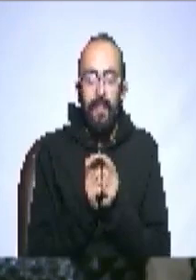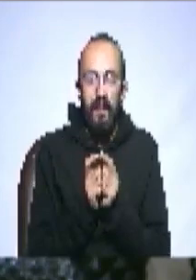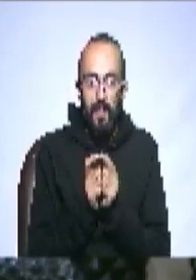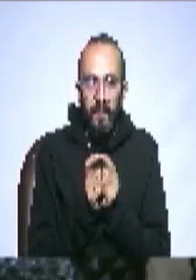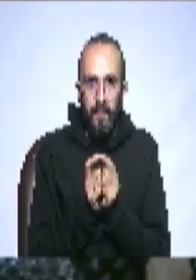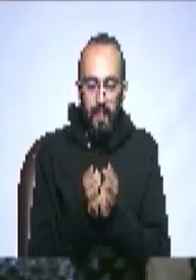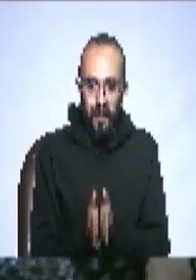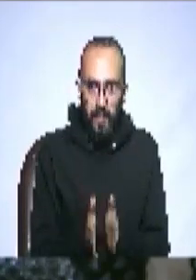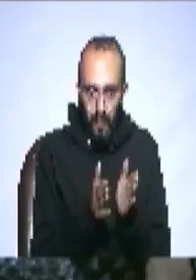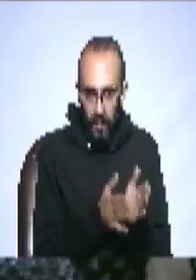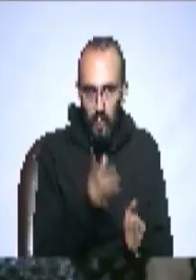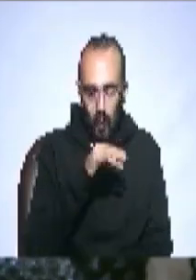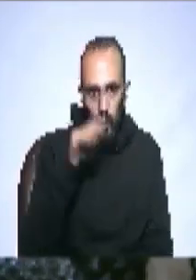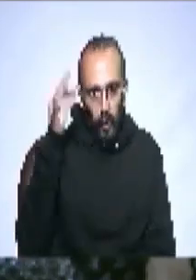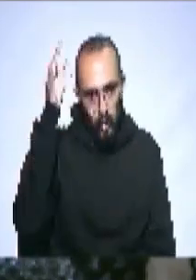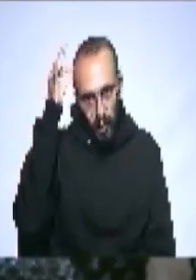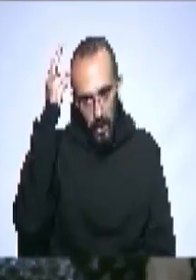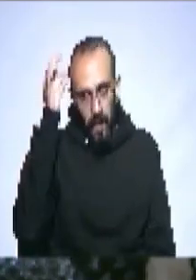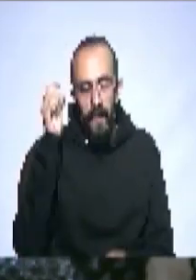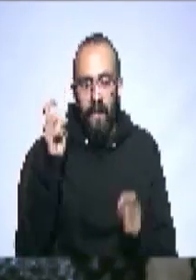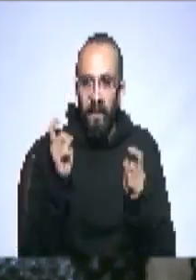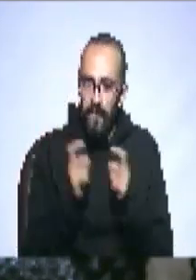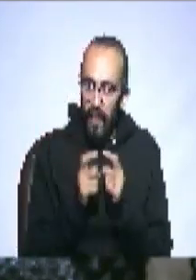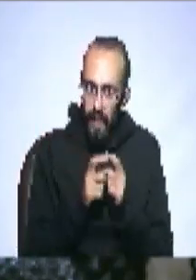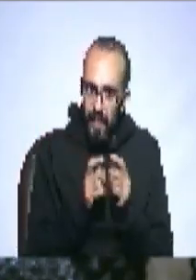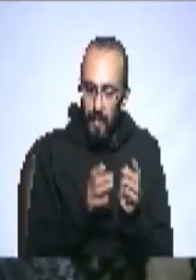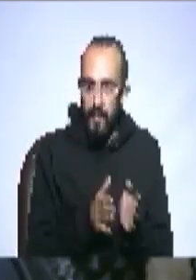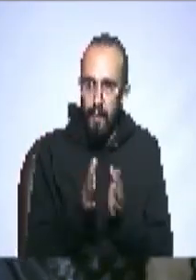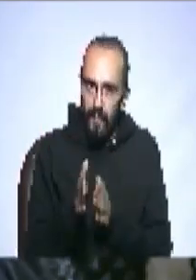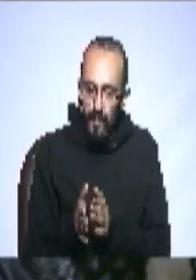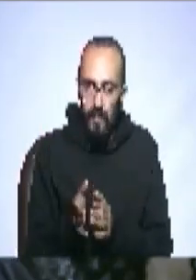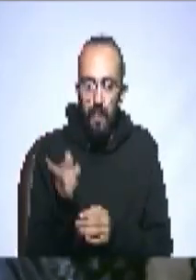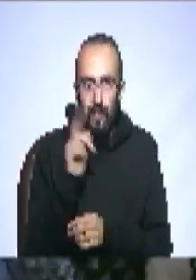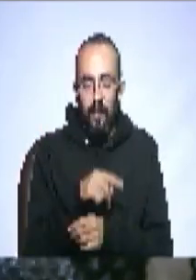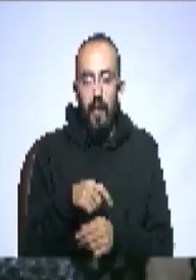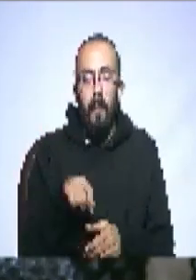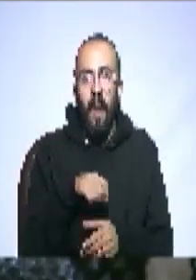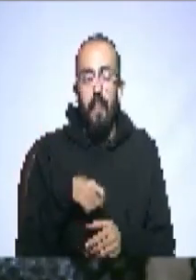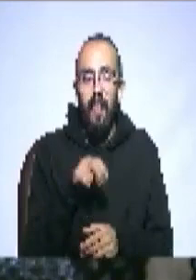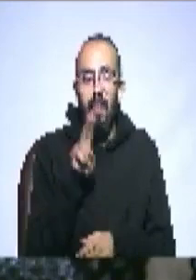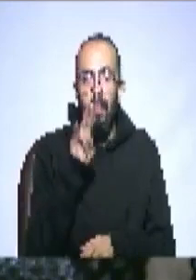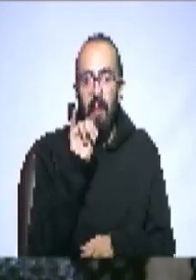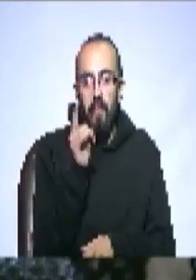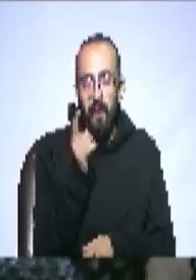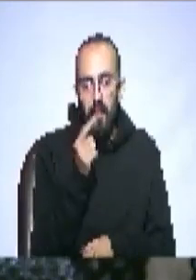سلطه الفراخ وعملنا الشعريه بالفراخ والمكسرات والمهلبيه او